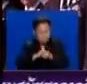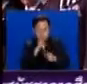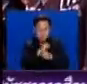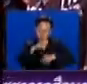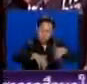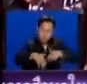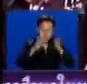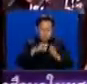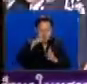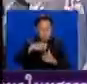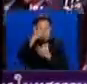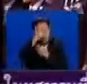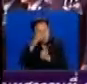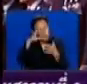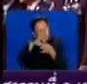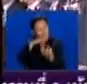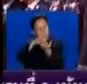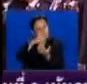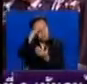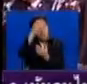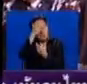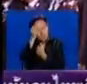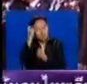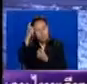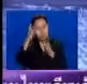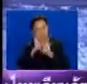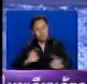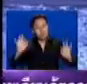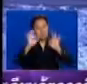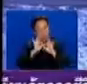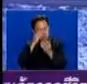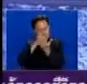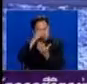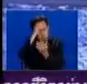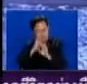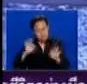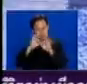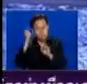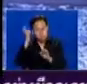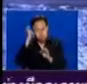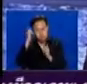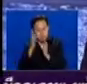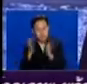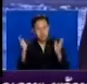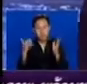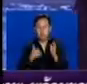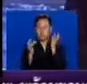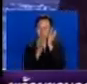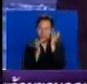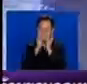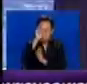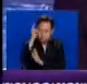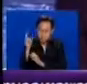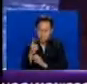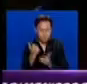ประชาชนคนไทยเริ่มมีความเข้าใจและให้ความสำคัญกับระบบการศึกษามากขึ้นทั้งการใช้เทคโนโลยีสารส